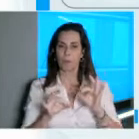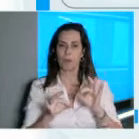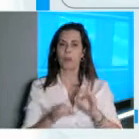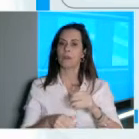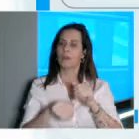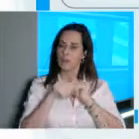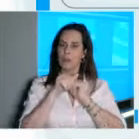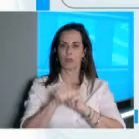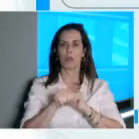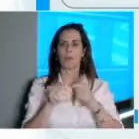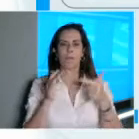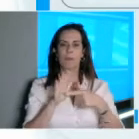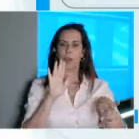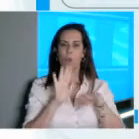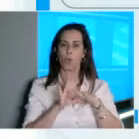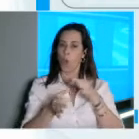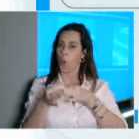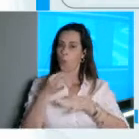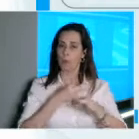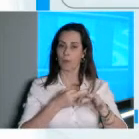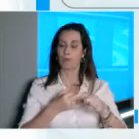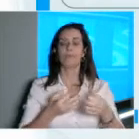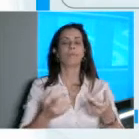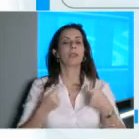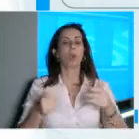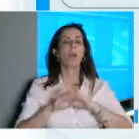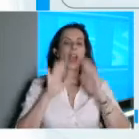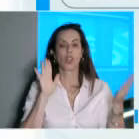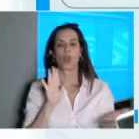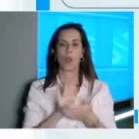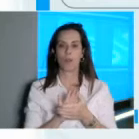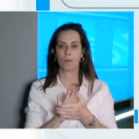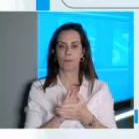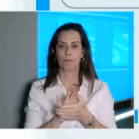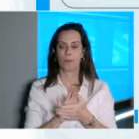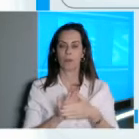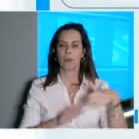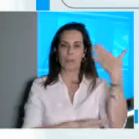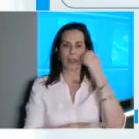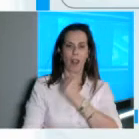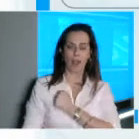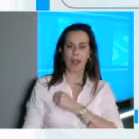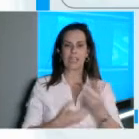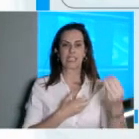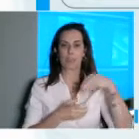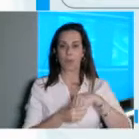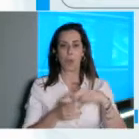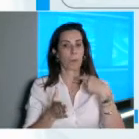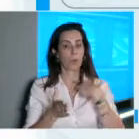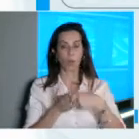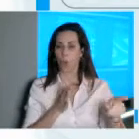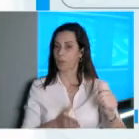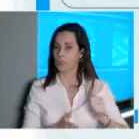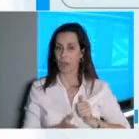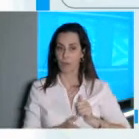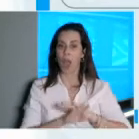שברגע האמת תמיד יגנו עליך מפני החוק, ובתמורת תמכור להם את האימא של המדינה, מדינת הלכה, סיפוח, פטור